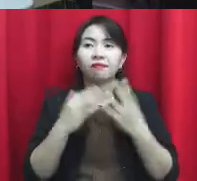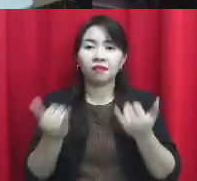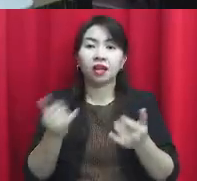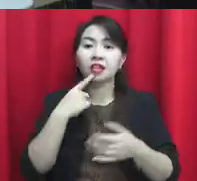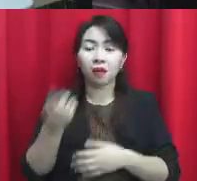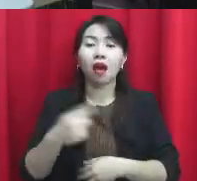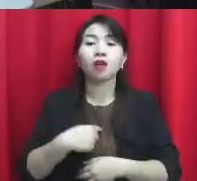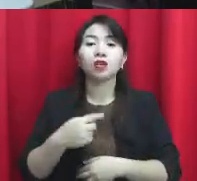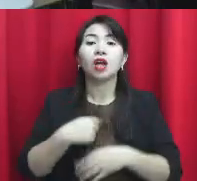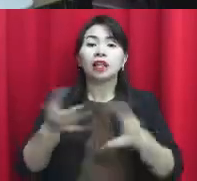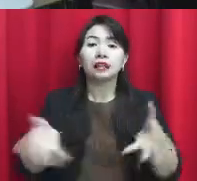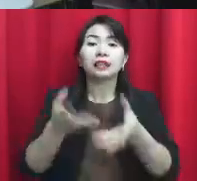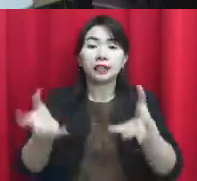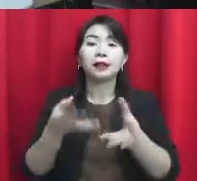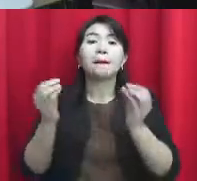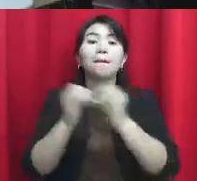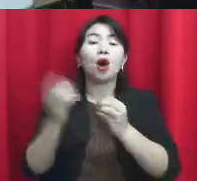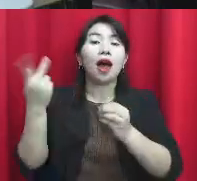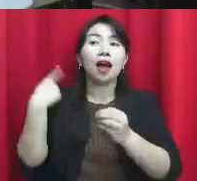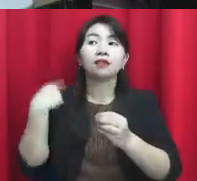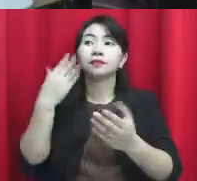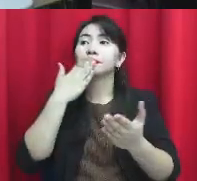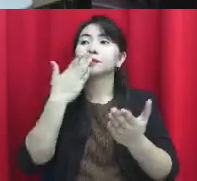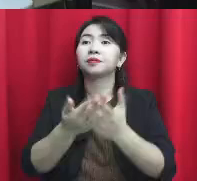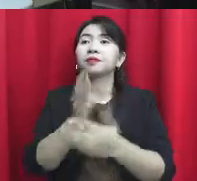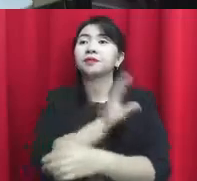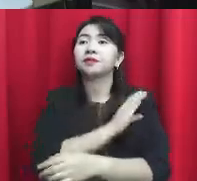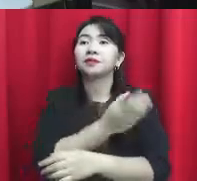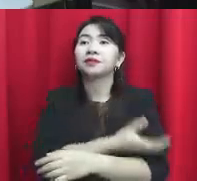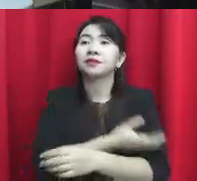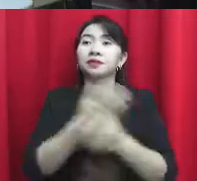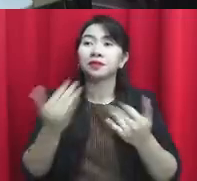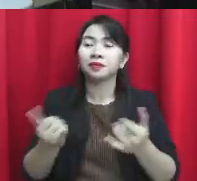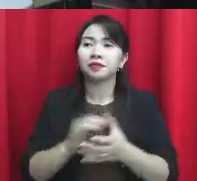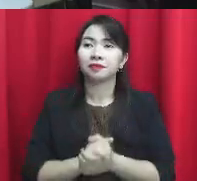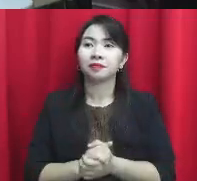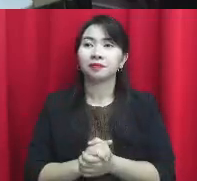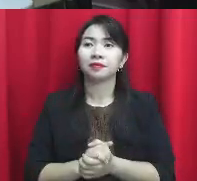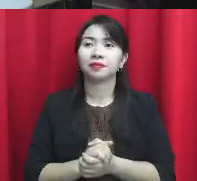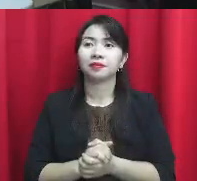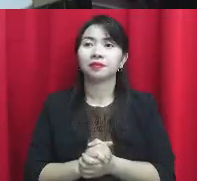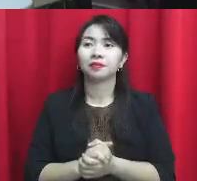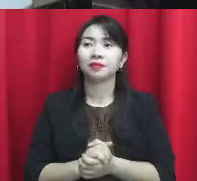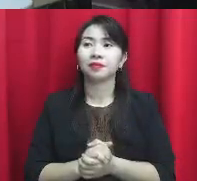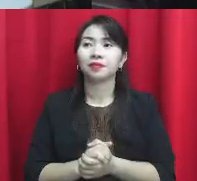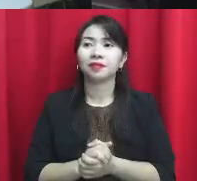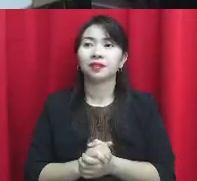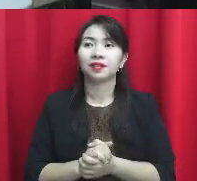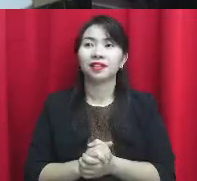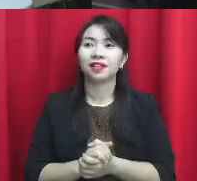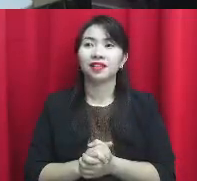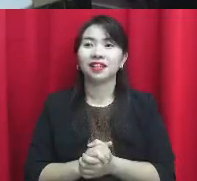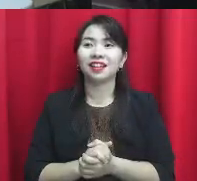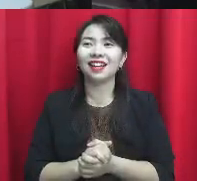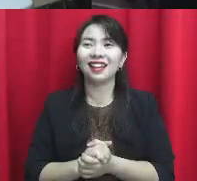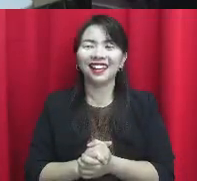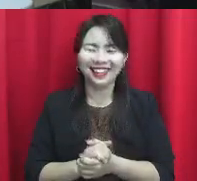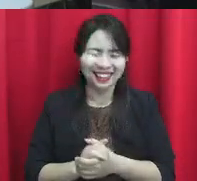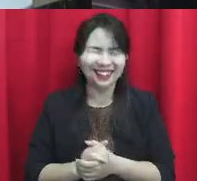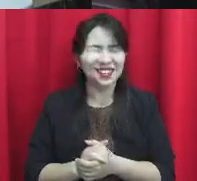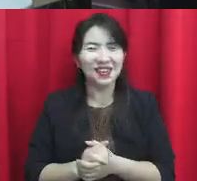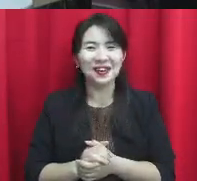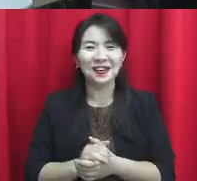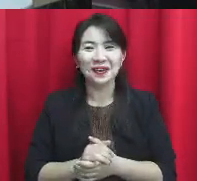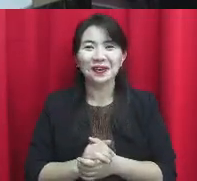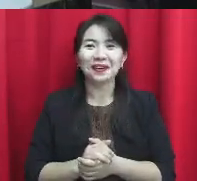k Ito pala yung confidence ko may worth pala ako may worth pala gulat si Joe eh ha nagulat si Joe oo San